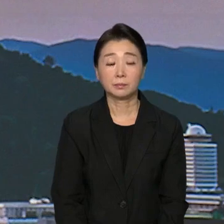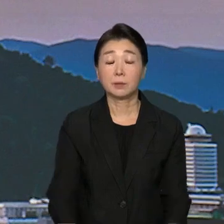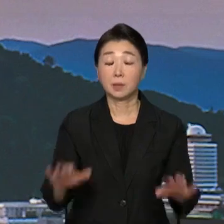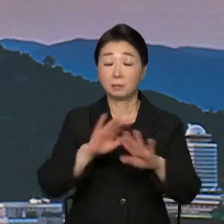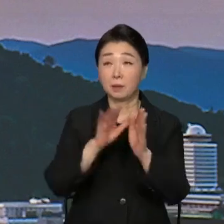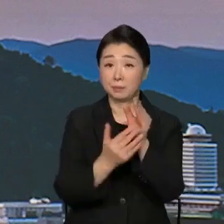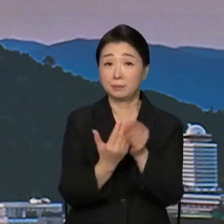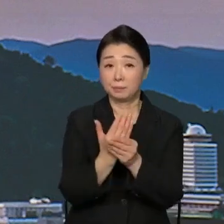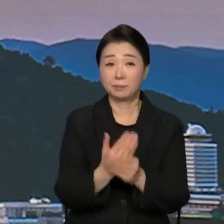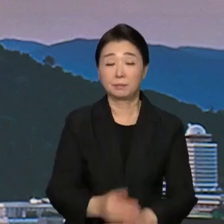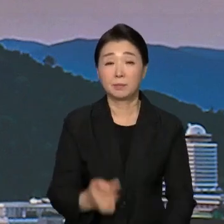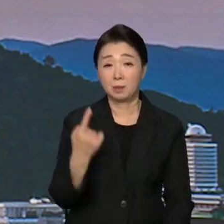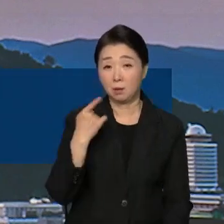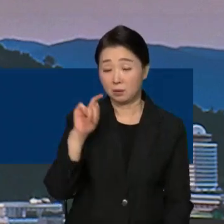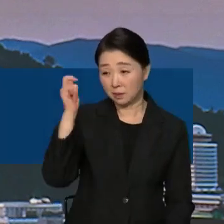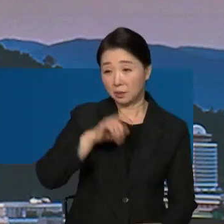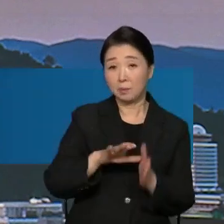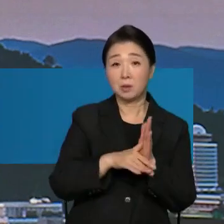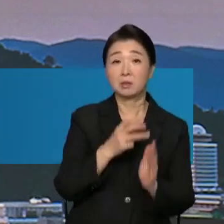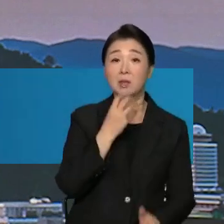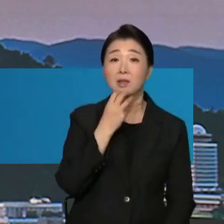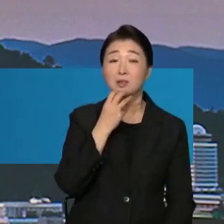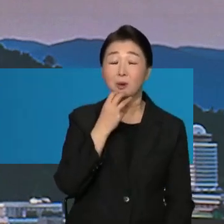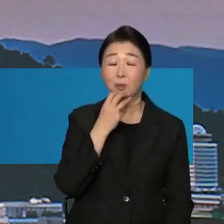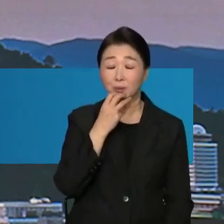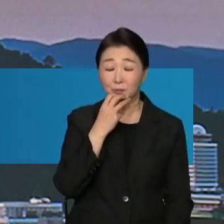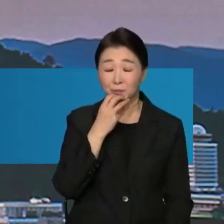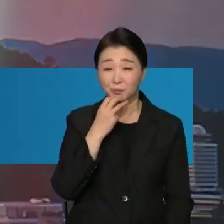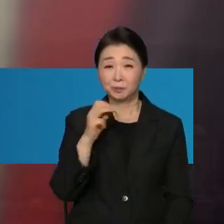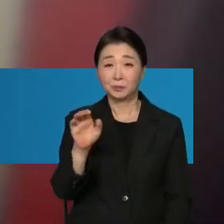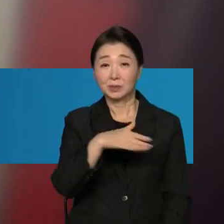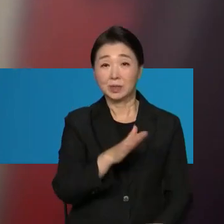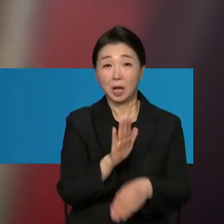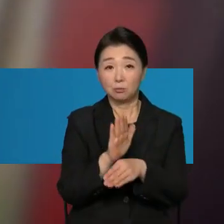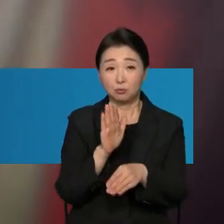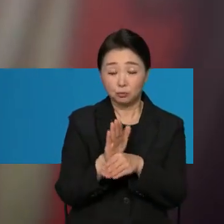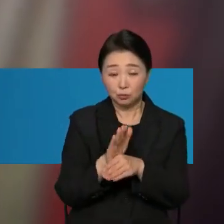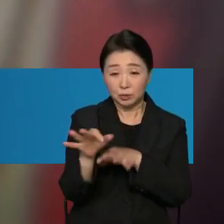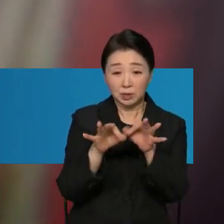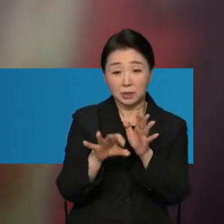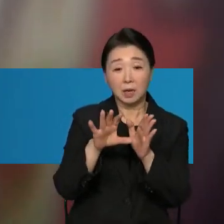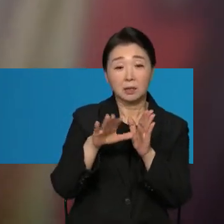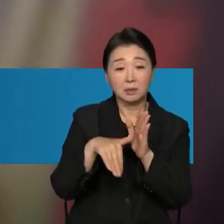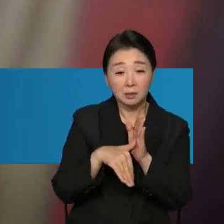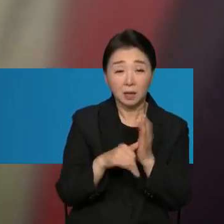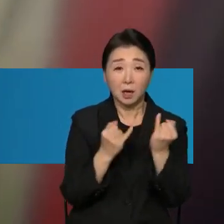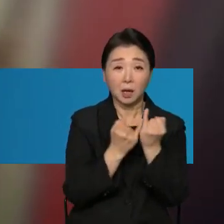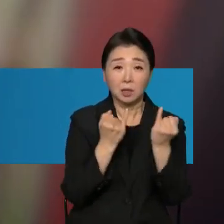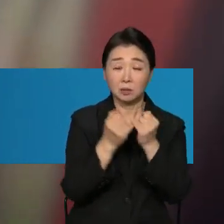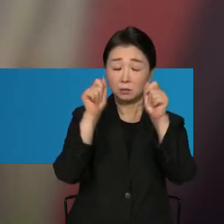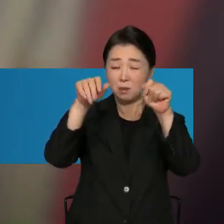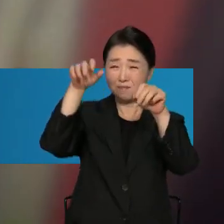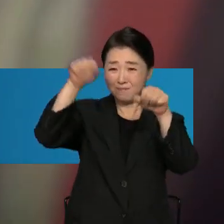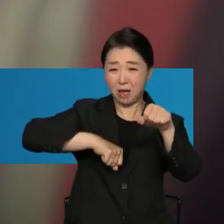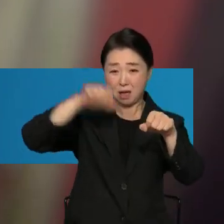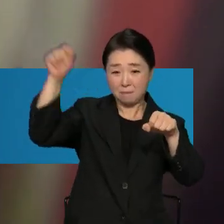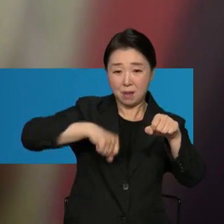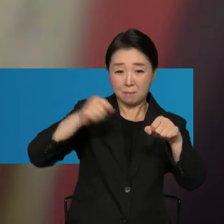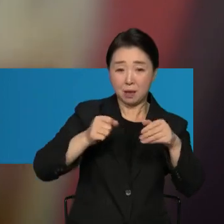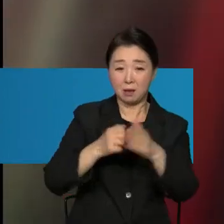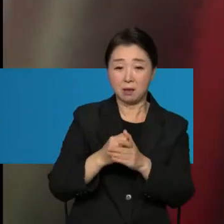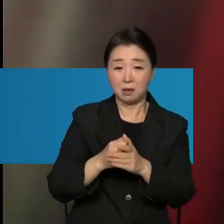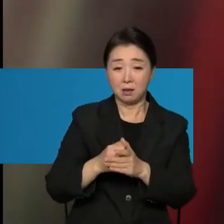감사의 사건 사고입니다 어제 새벽 서울 강북구 수유 시장에서 한 여성이 벽에 붙은 포스터를 거칠게 찌더니